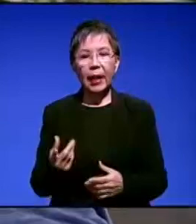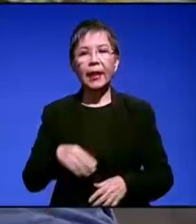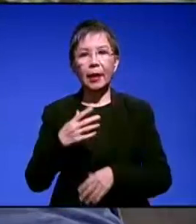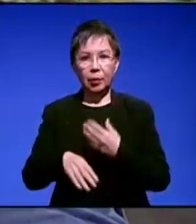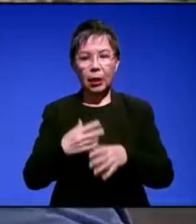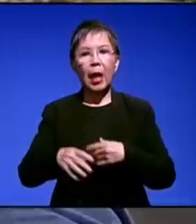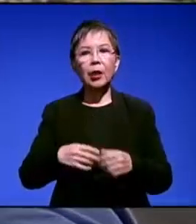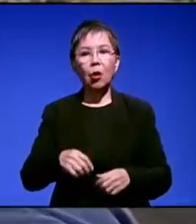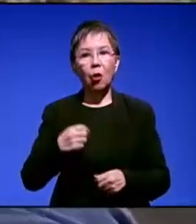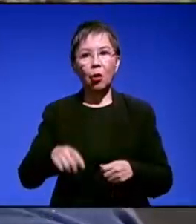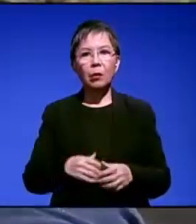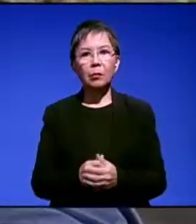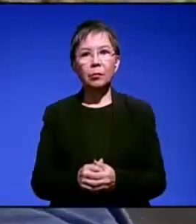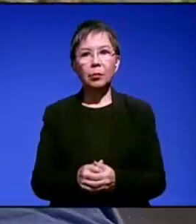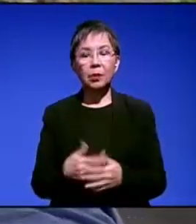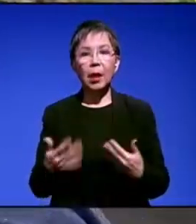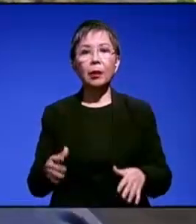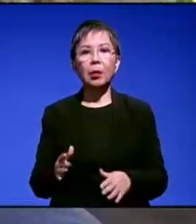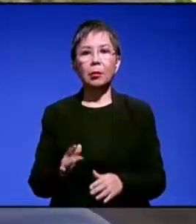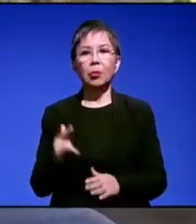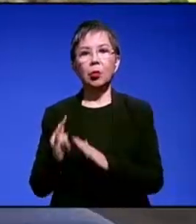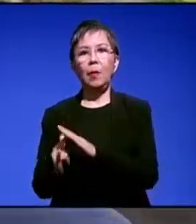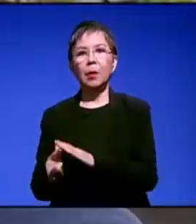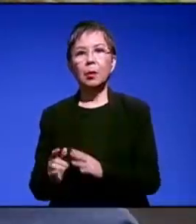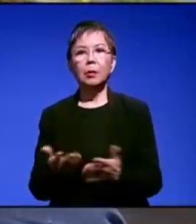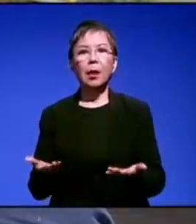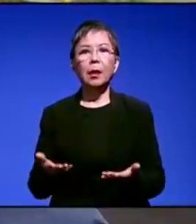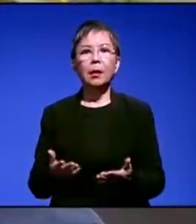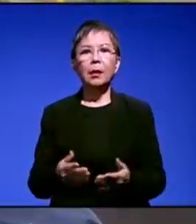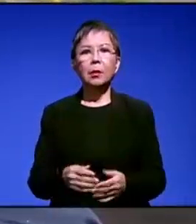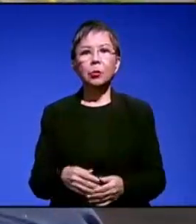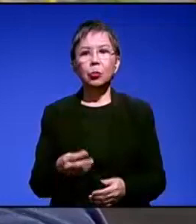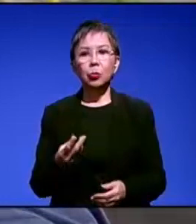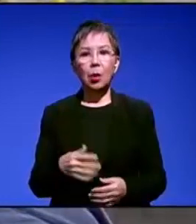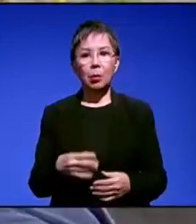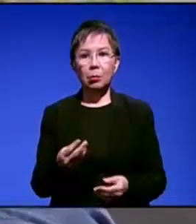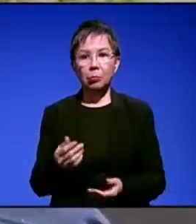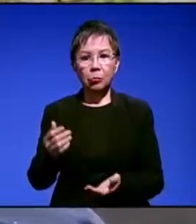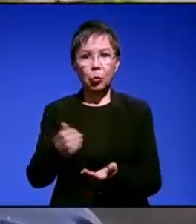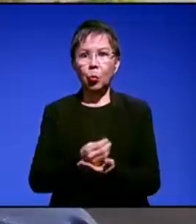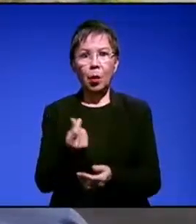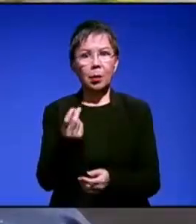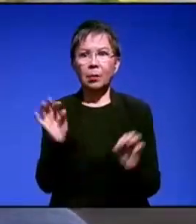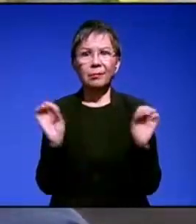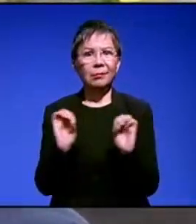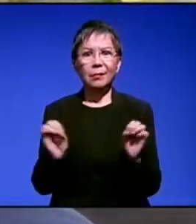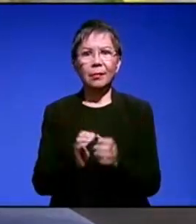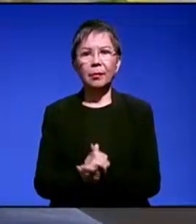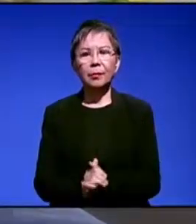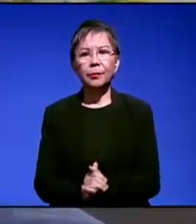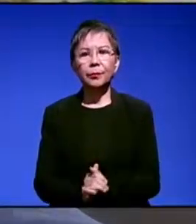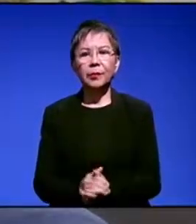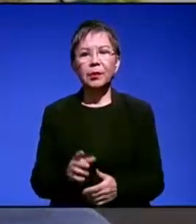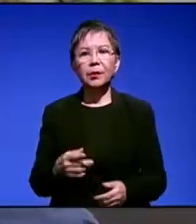Oh di PT ya? Terus diliburkan ya? Iya. Oh. Ya udah 2 minggu di sana libur Pak. Oh gitu, jadi nggak ada masukan ya? Jadi